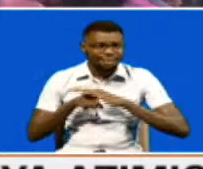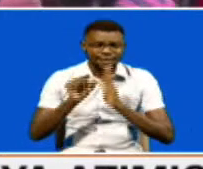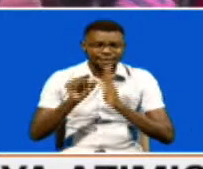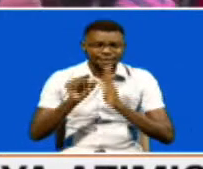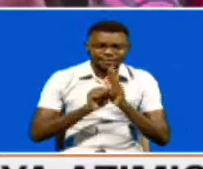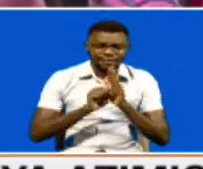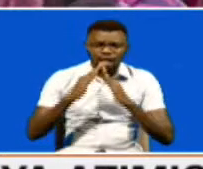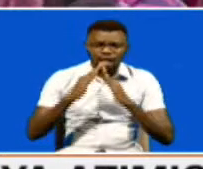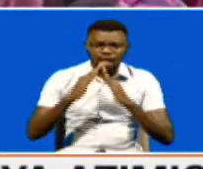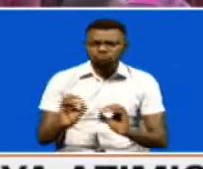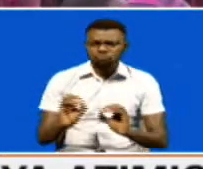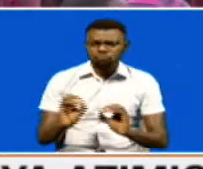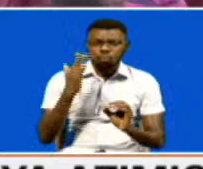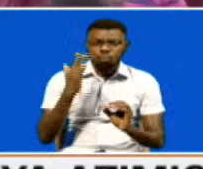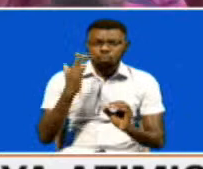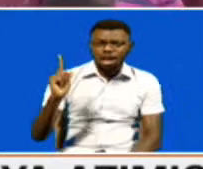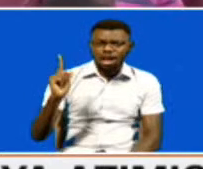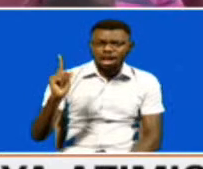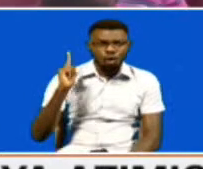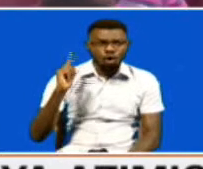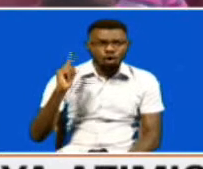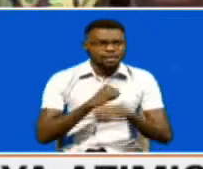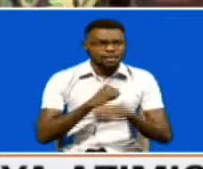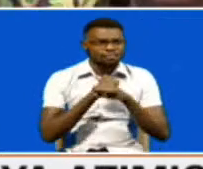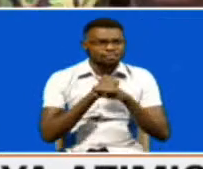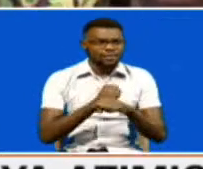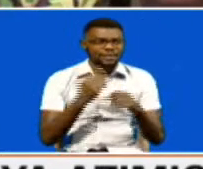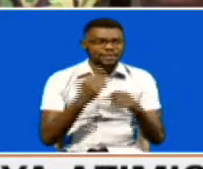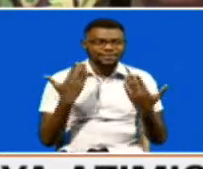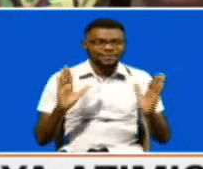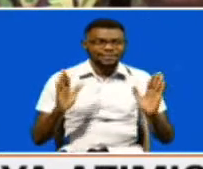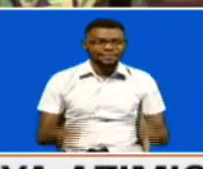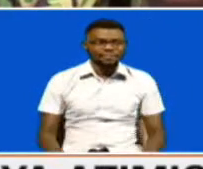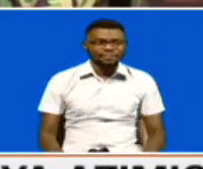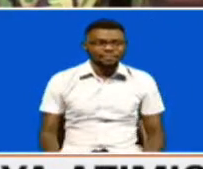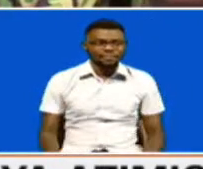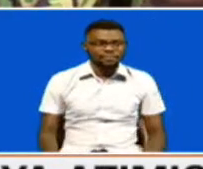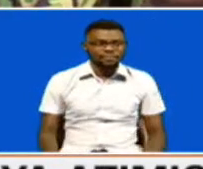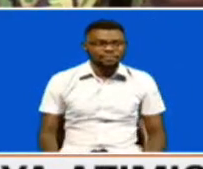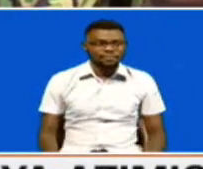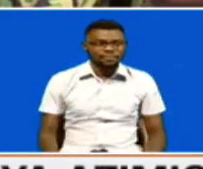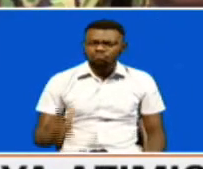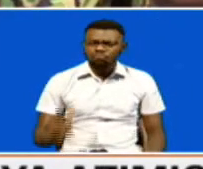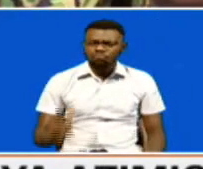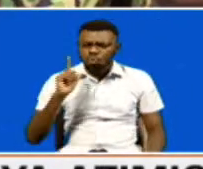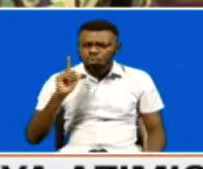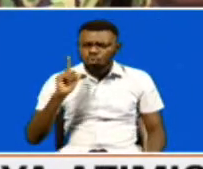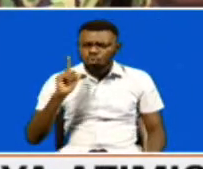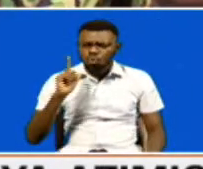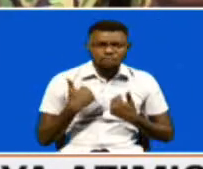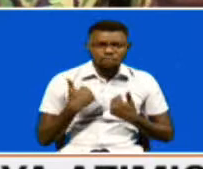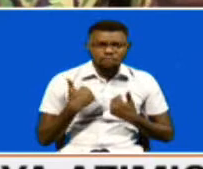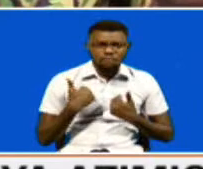ya maeneo ambayo kisheria yanapaswa kulindwa. Covered by laws of Kenya, chapter